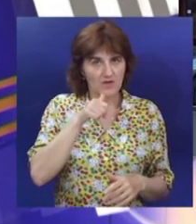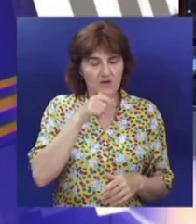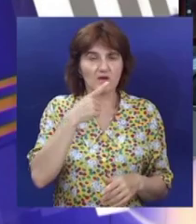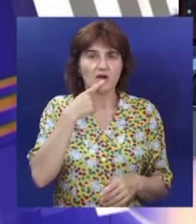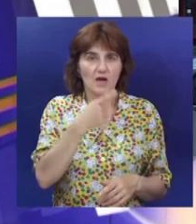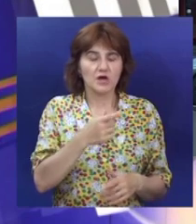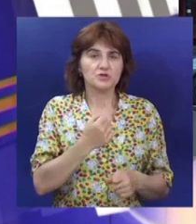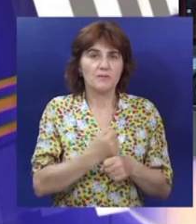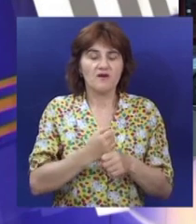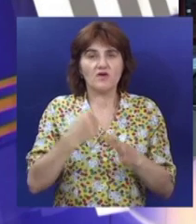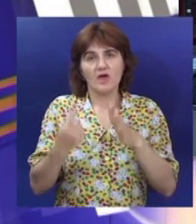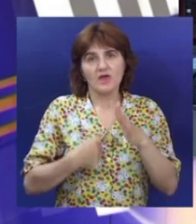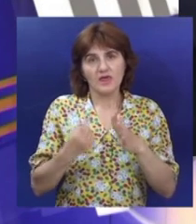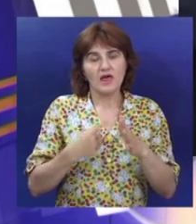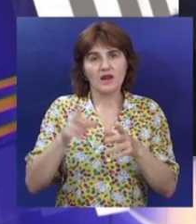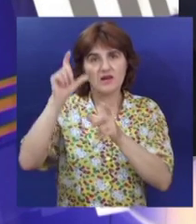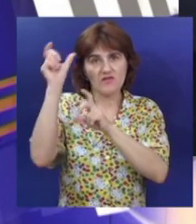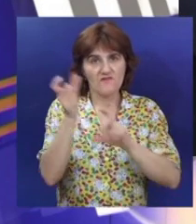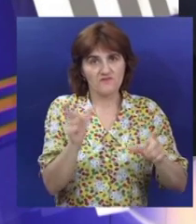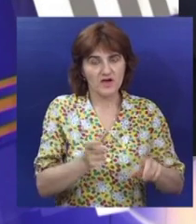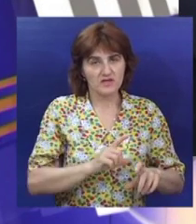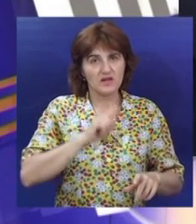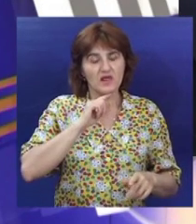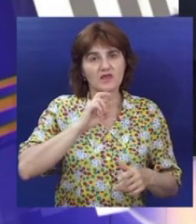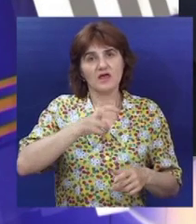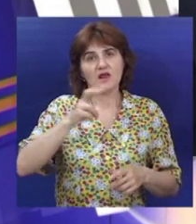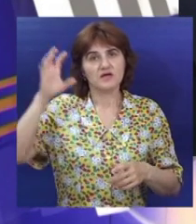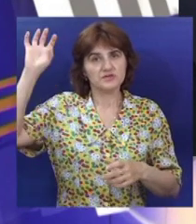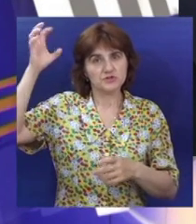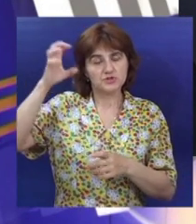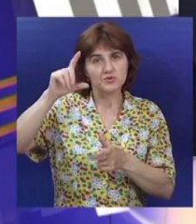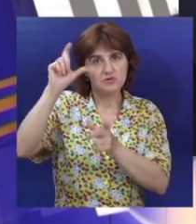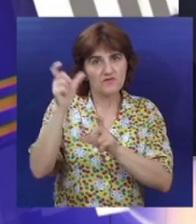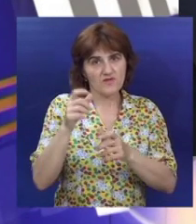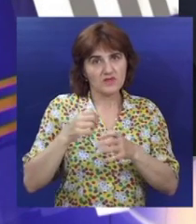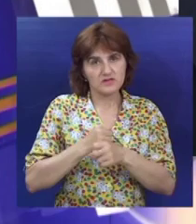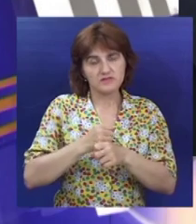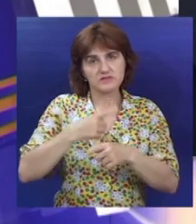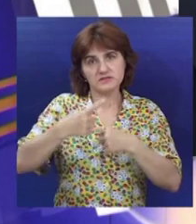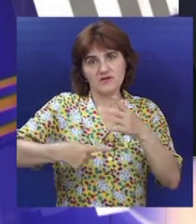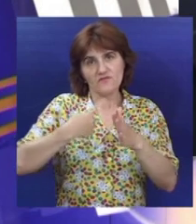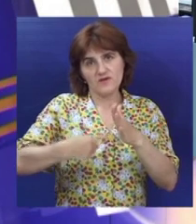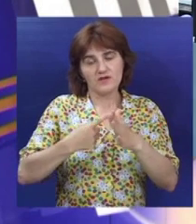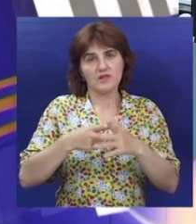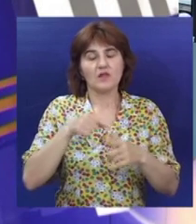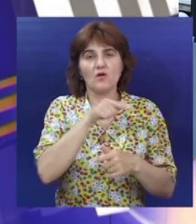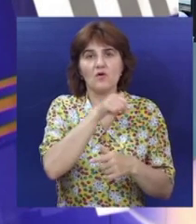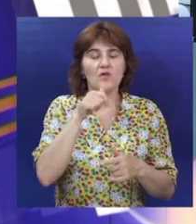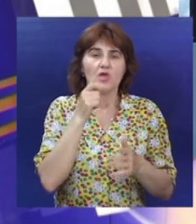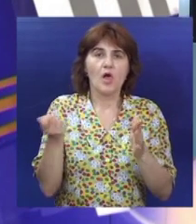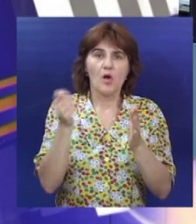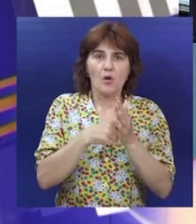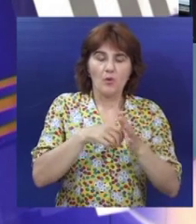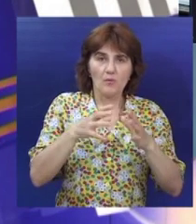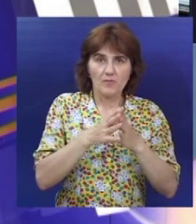osnovao Loher, deo Flender grupe, proizvodi generatore za vetroelektrane kao i pretvarače za solarne elektrane. Siemens iz